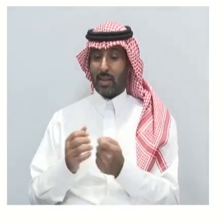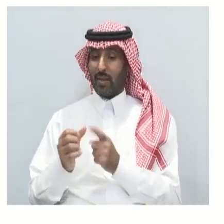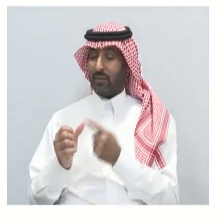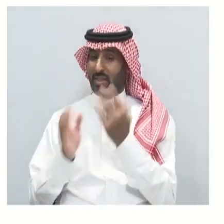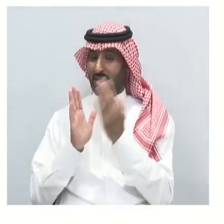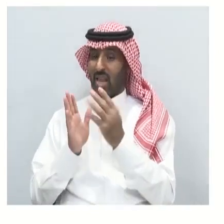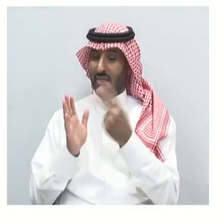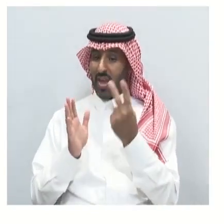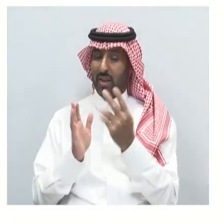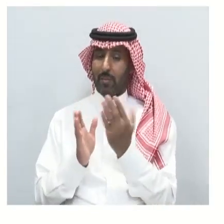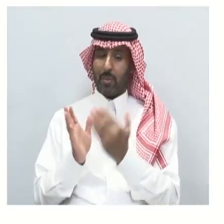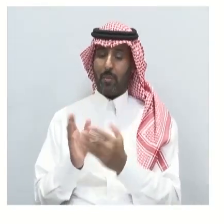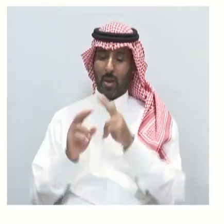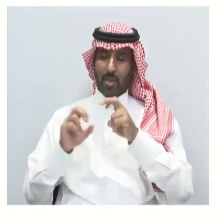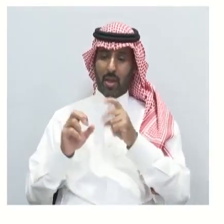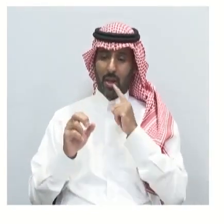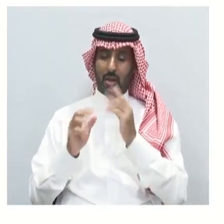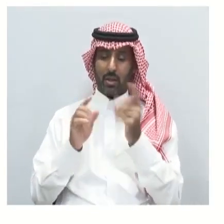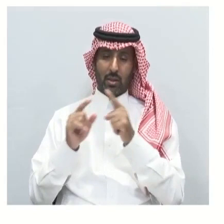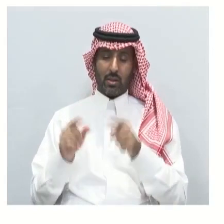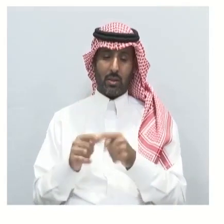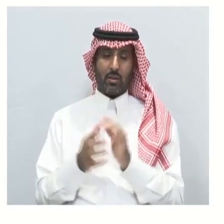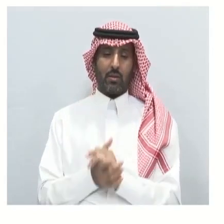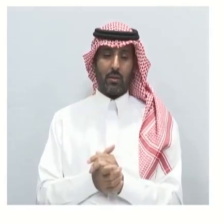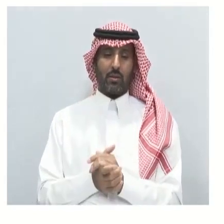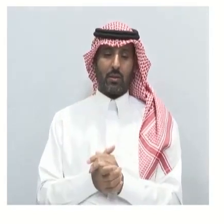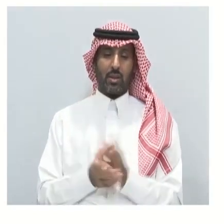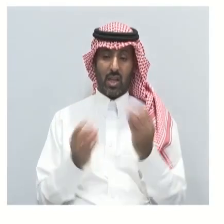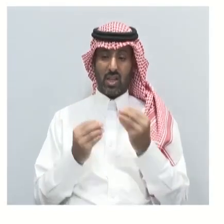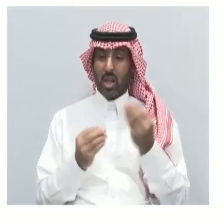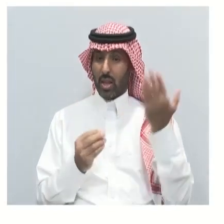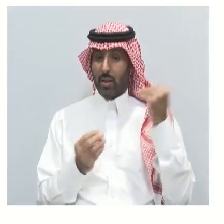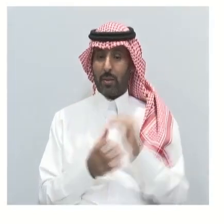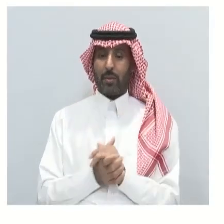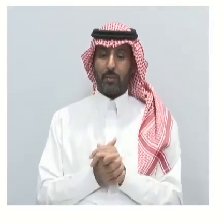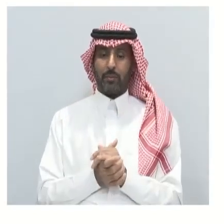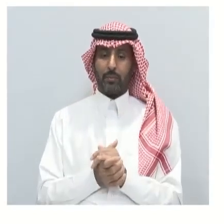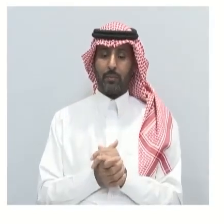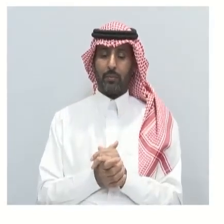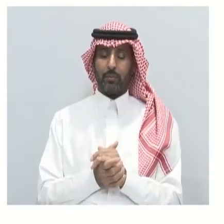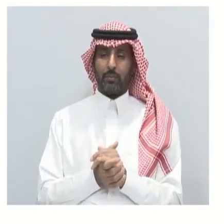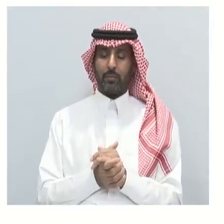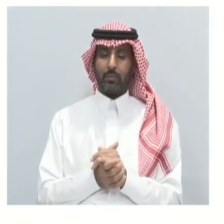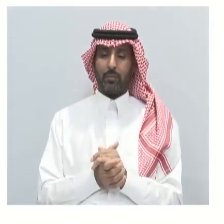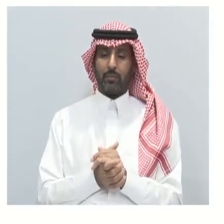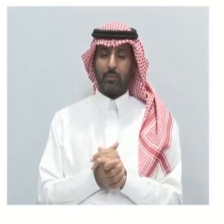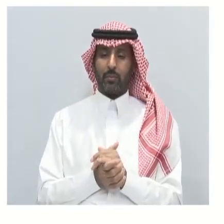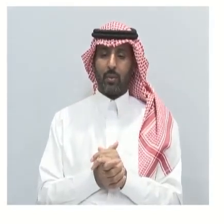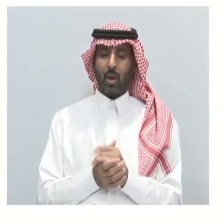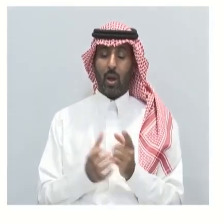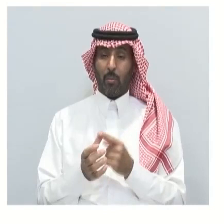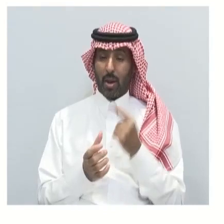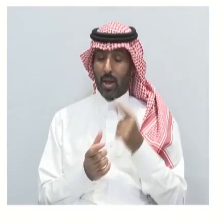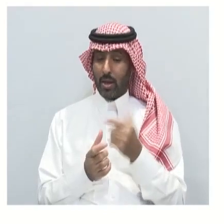الثاني من البحث العلمي الاطار النظري والدراسات السابقه حيث تعد هذه المرحله من المراحل